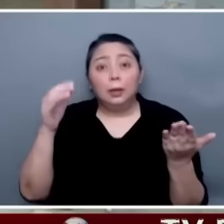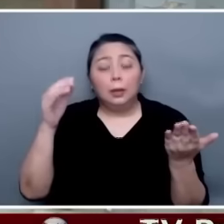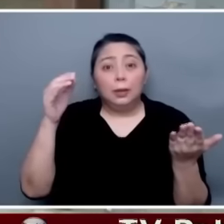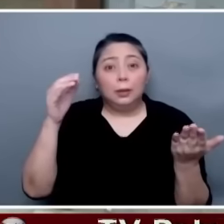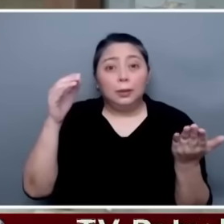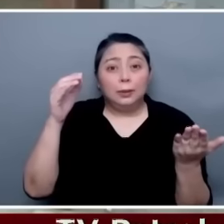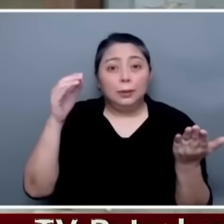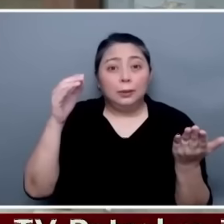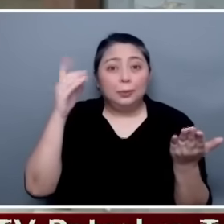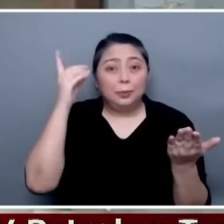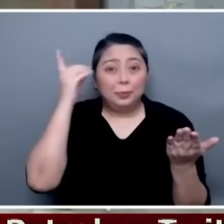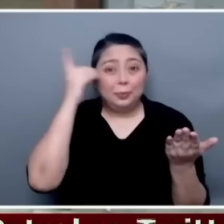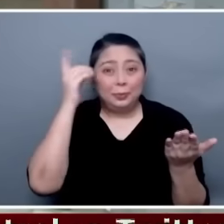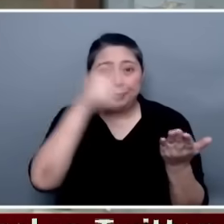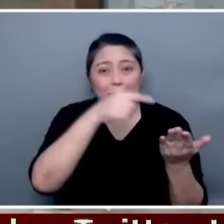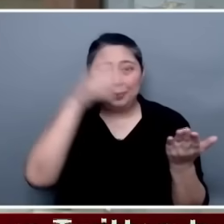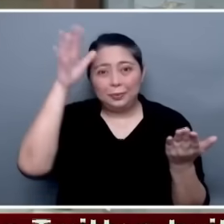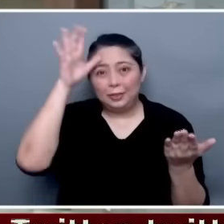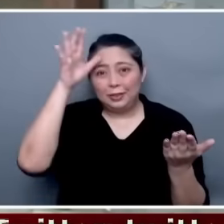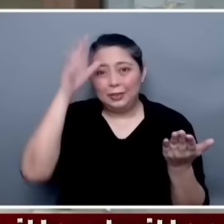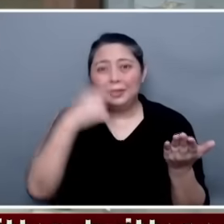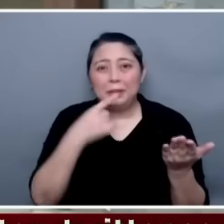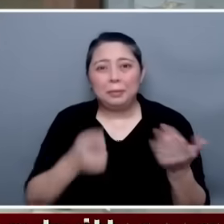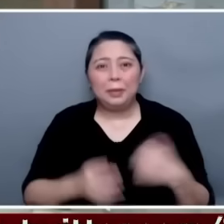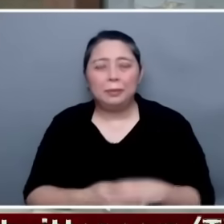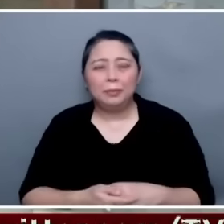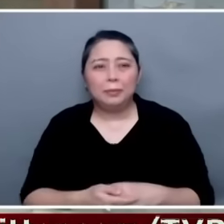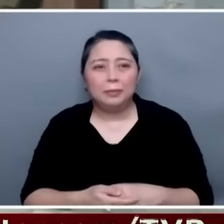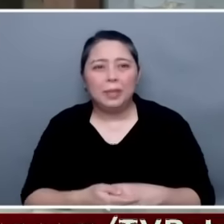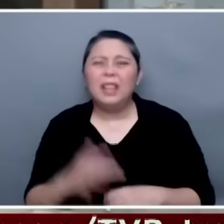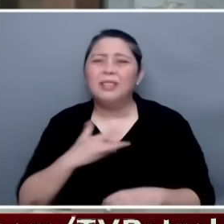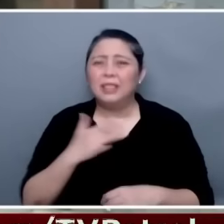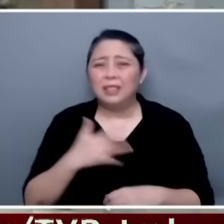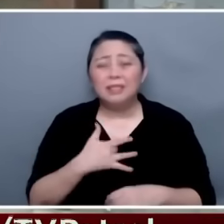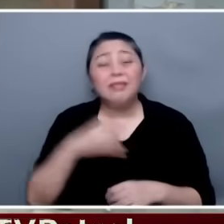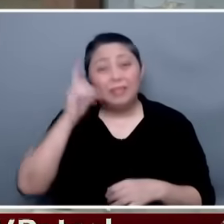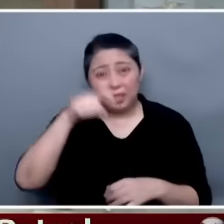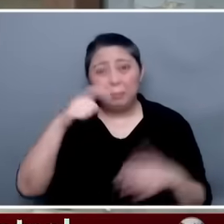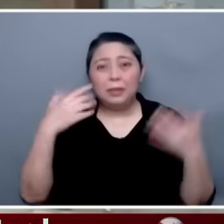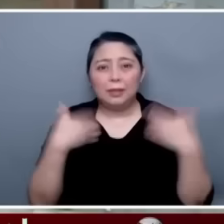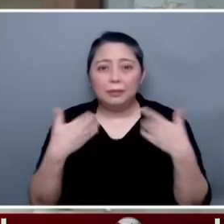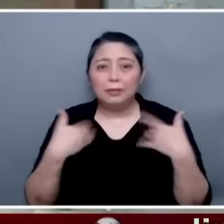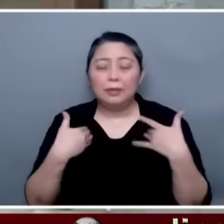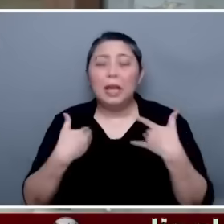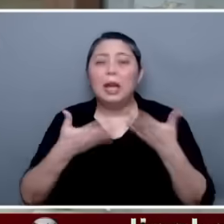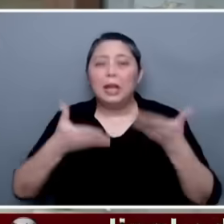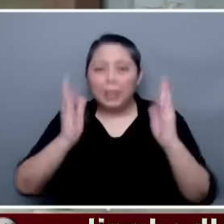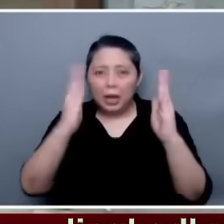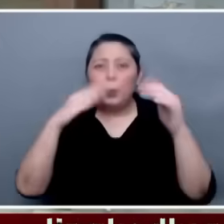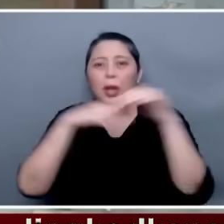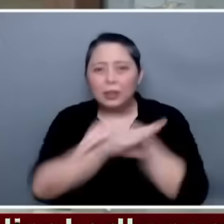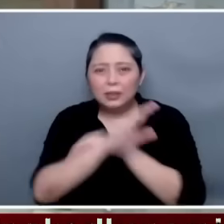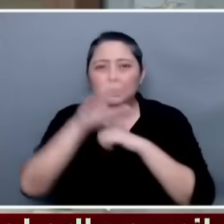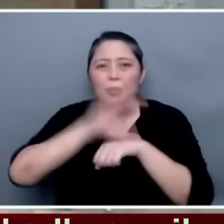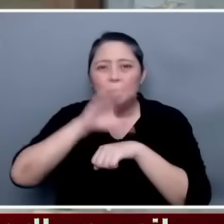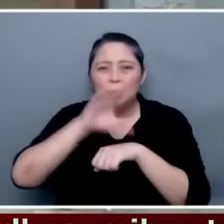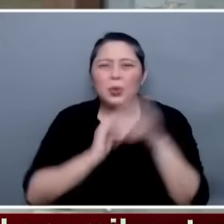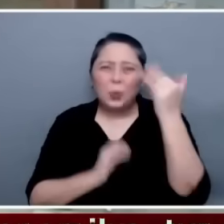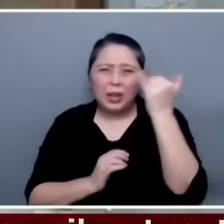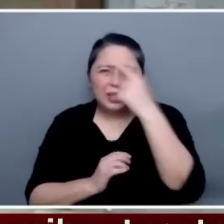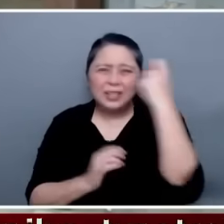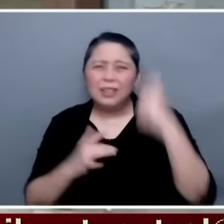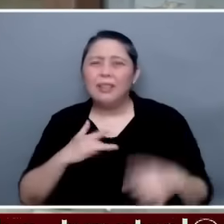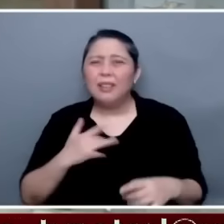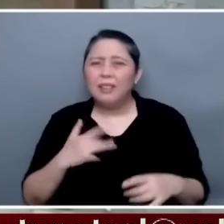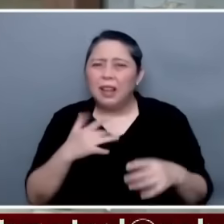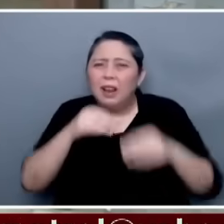parang yung iba, naliligaw na sa ano, yung ibang tao. Hinahanap-hanap na rin, katulad sa amin, hinahanap na rin